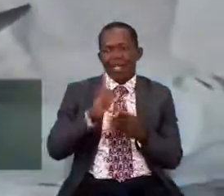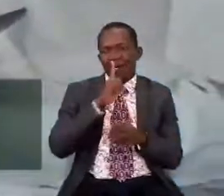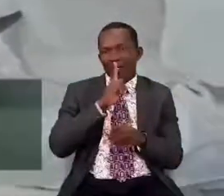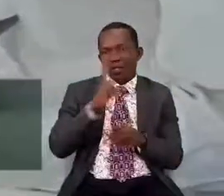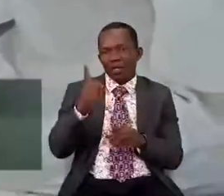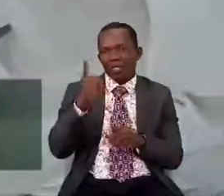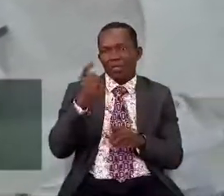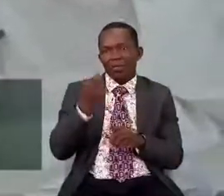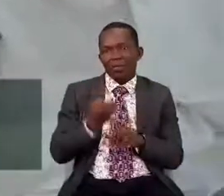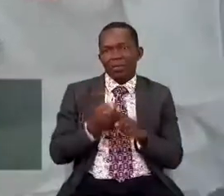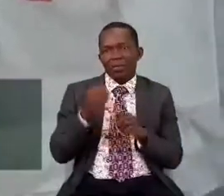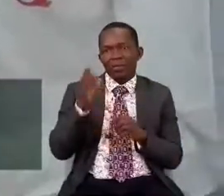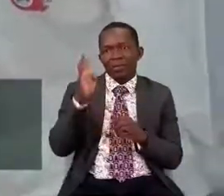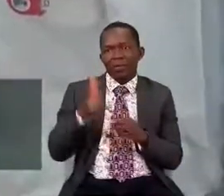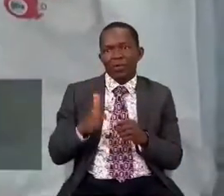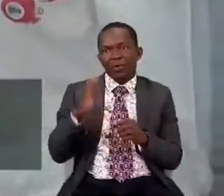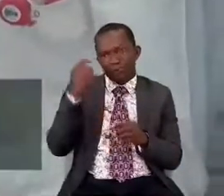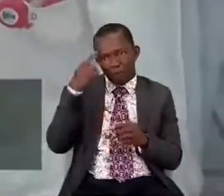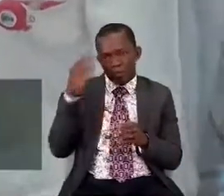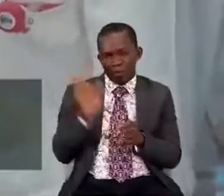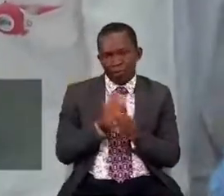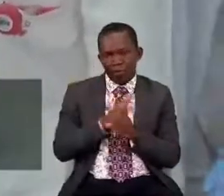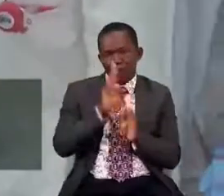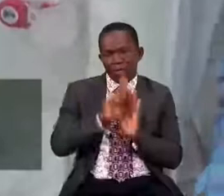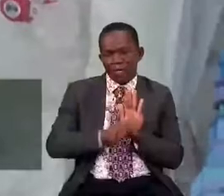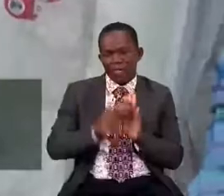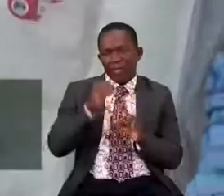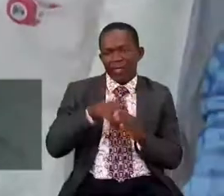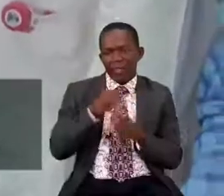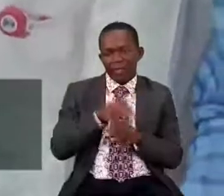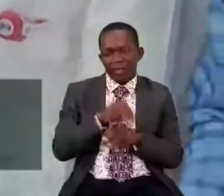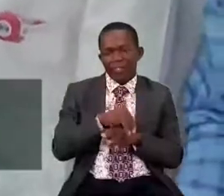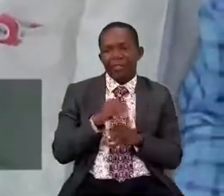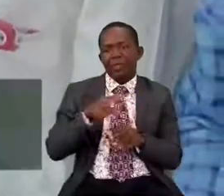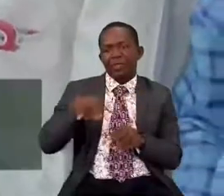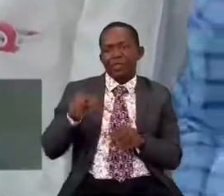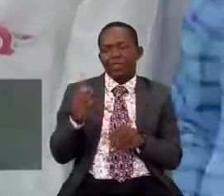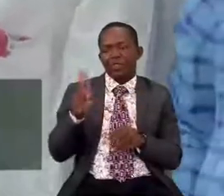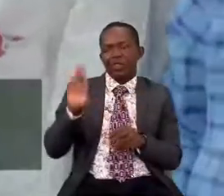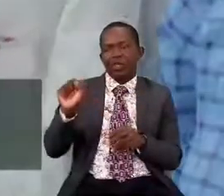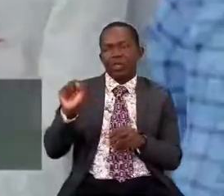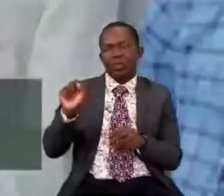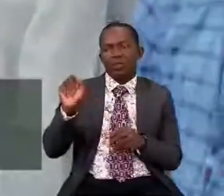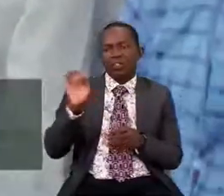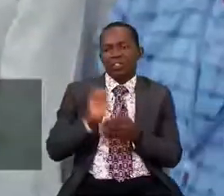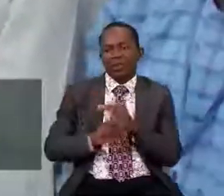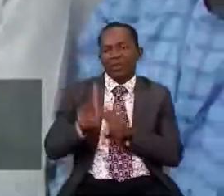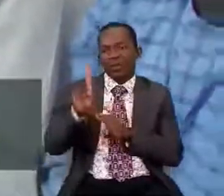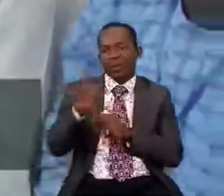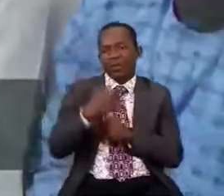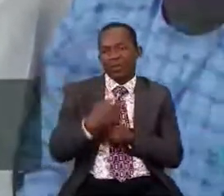lisons à part du verset 1. Il nous dit, « Après la mort de Moïse, serviteur de l'Éternel,